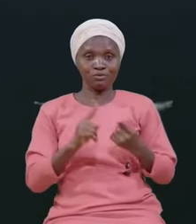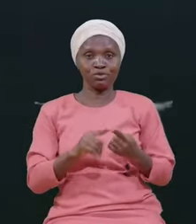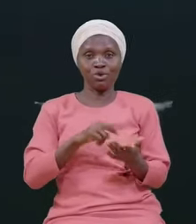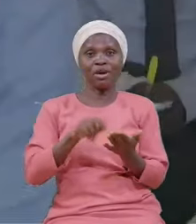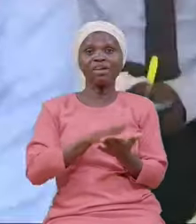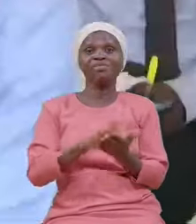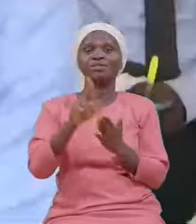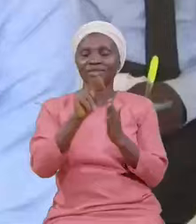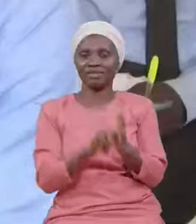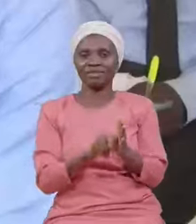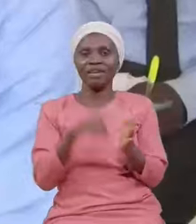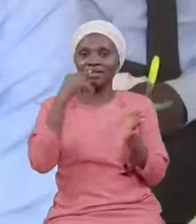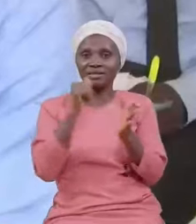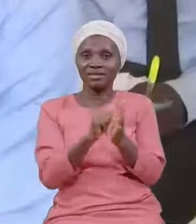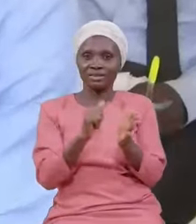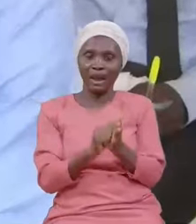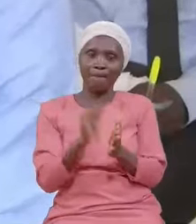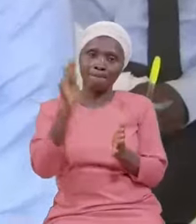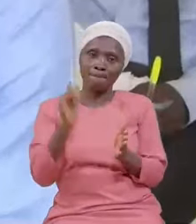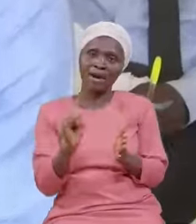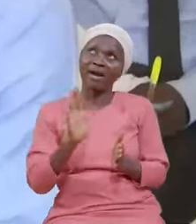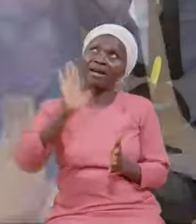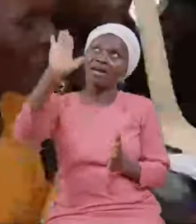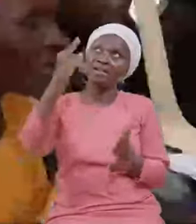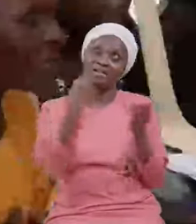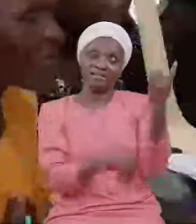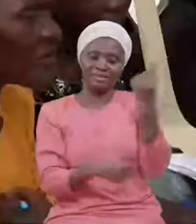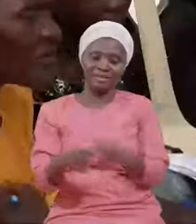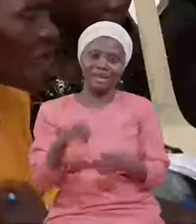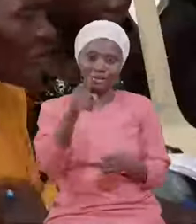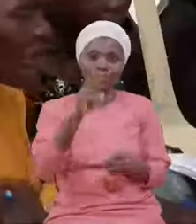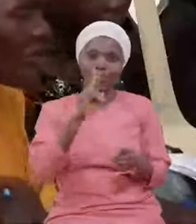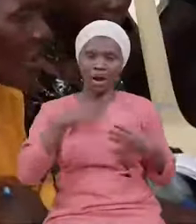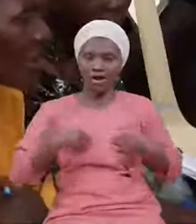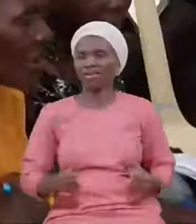duquel vous avez été guéri. Je suis guéri.